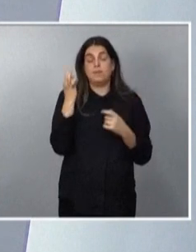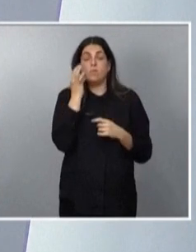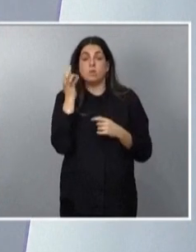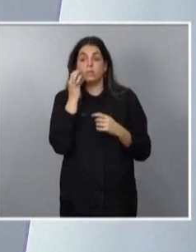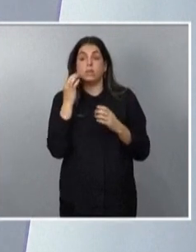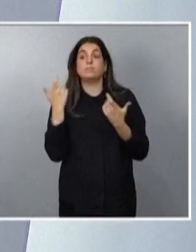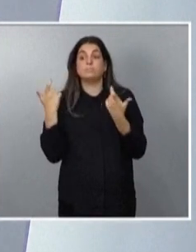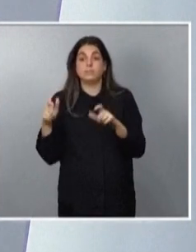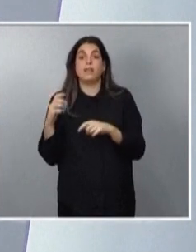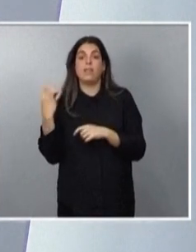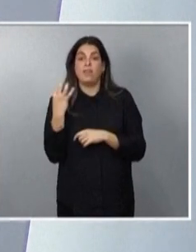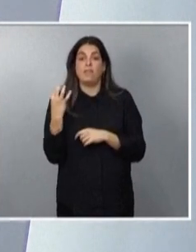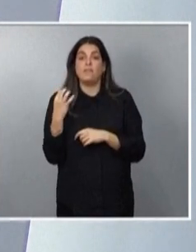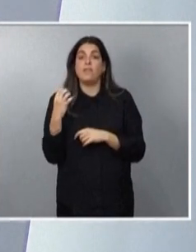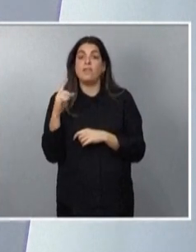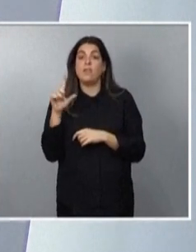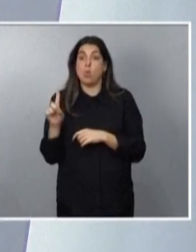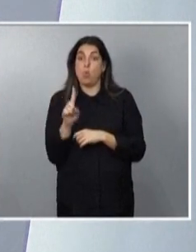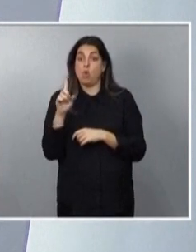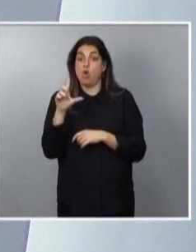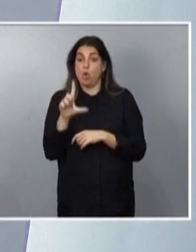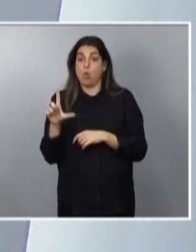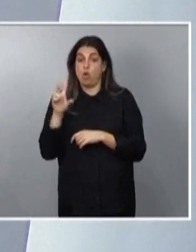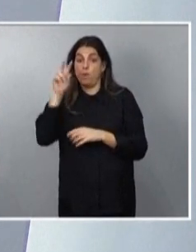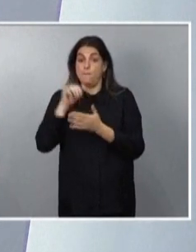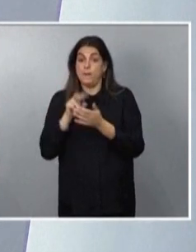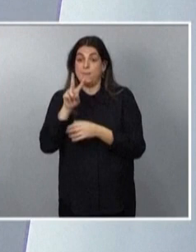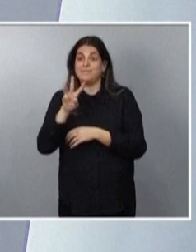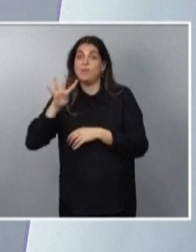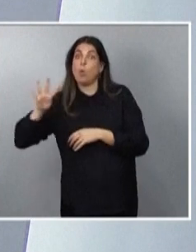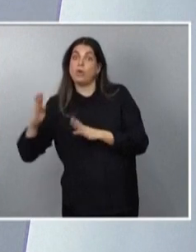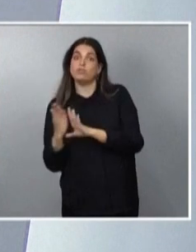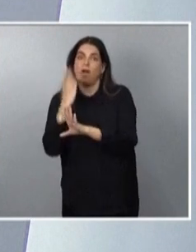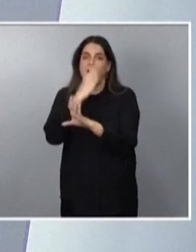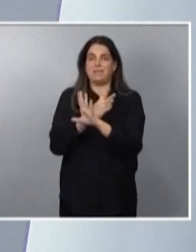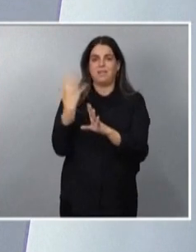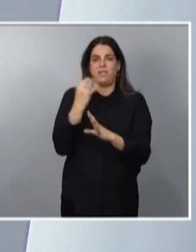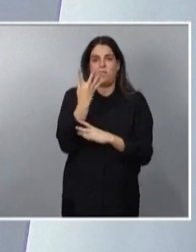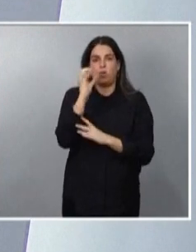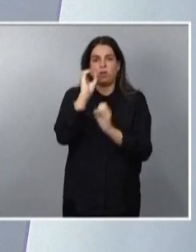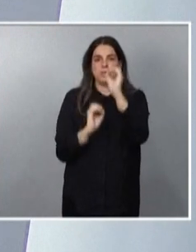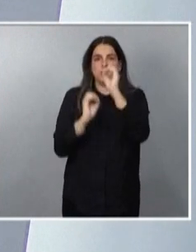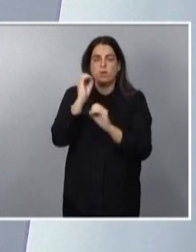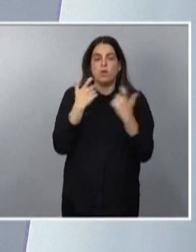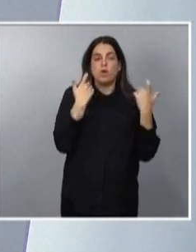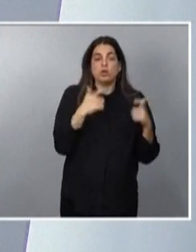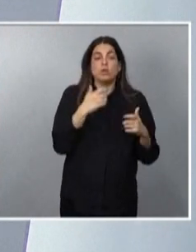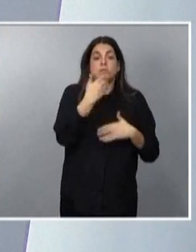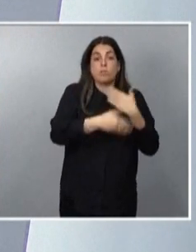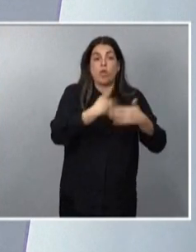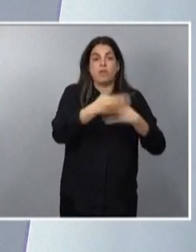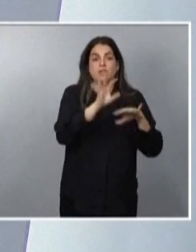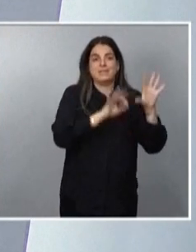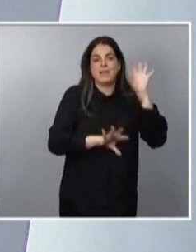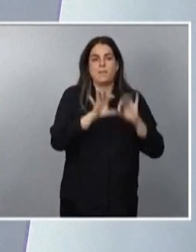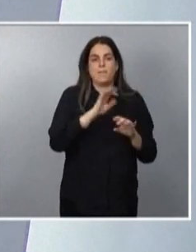érvényre juttatni a törvényben foglaltakat. Az új felsővezetők keresésekor a kiválasztási folyamatot is e célhoz kell